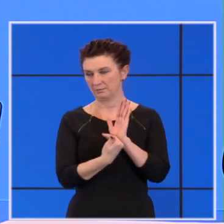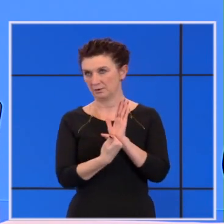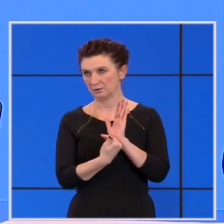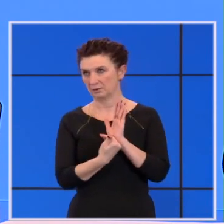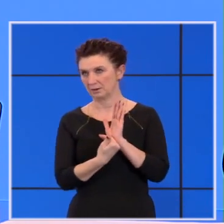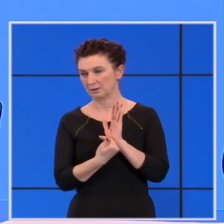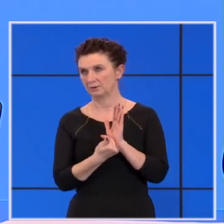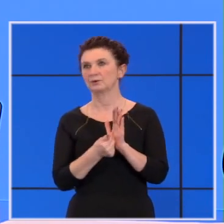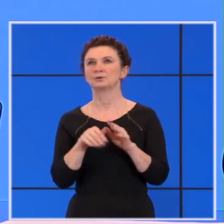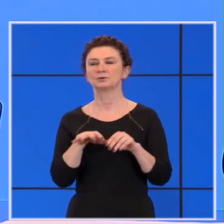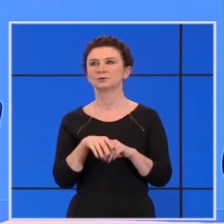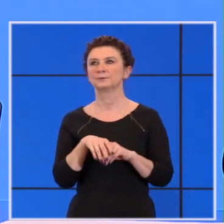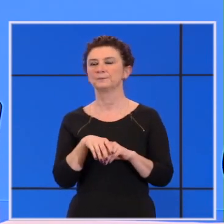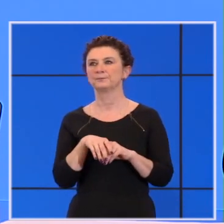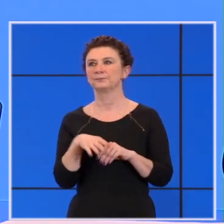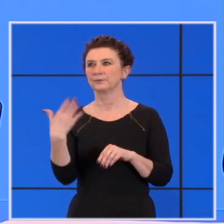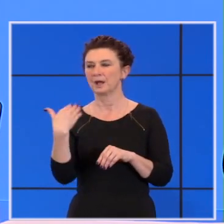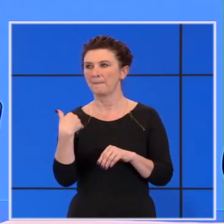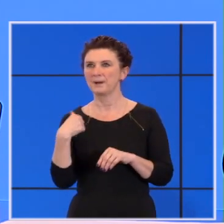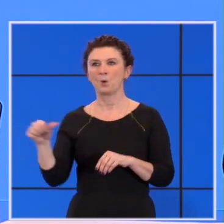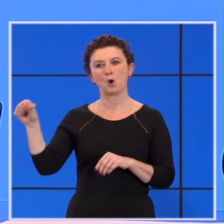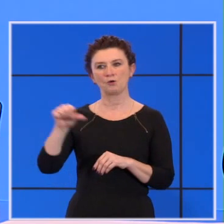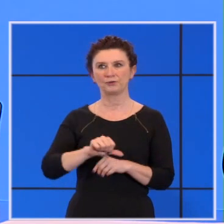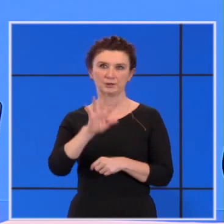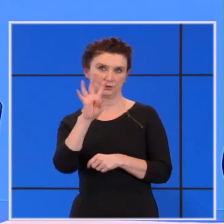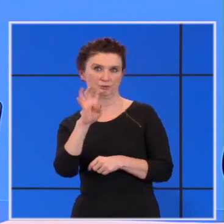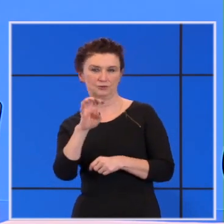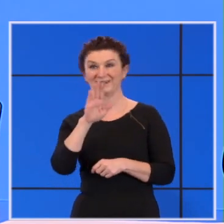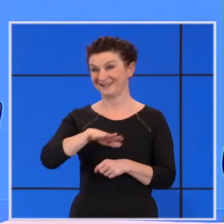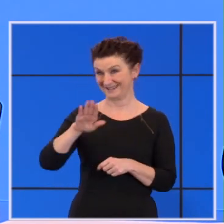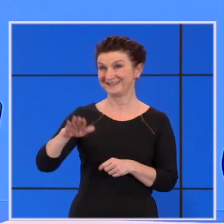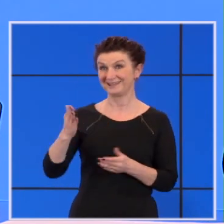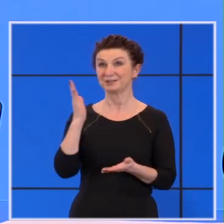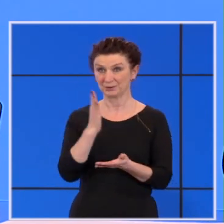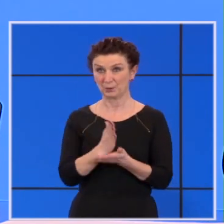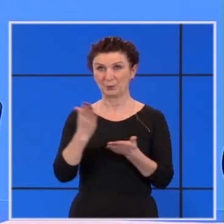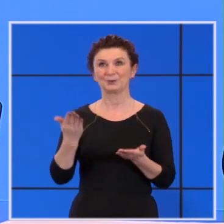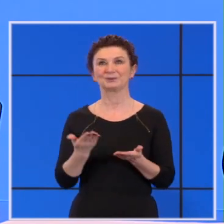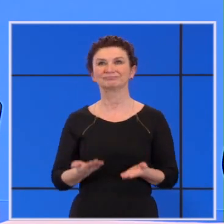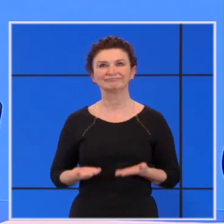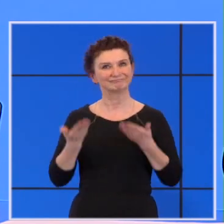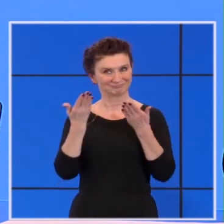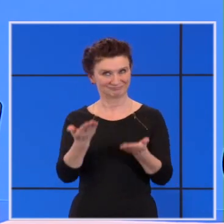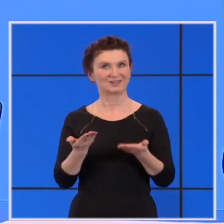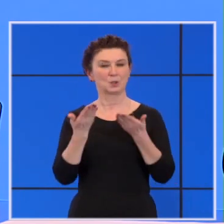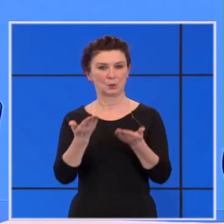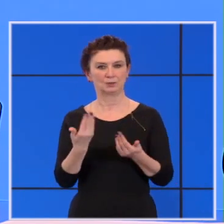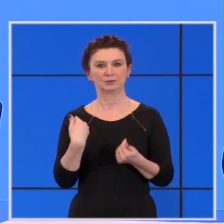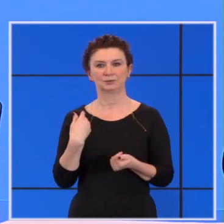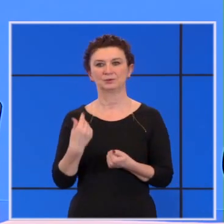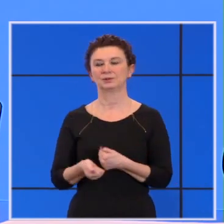od ponad roku i urodziło się ponad 1400 dzieci. Ten program